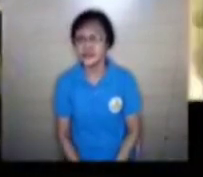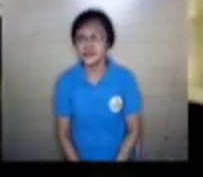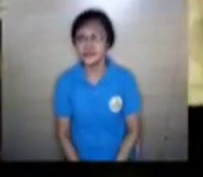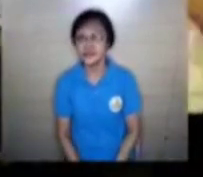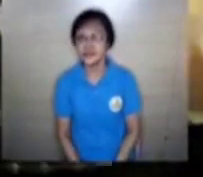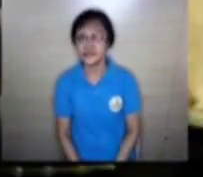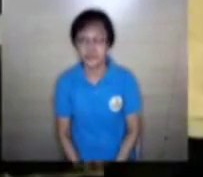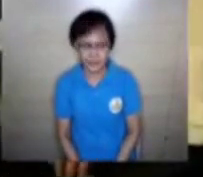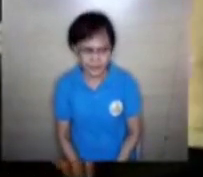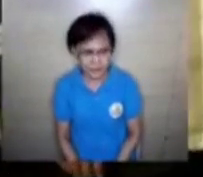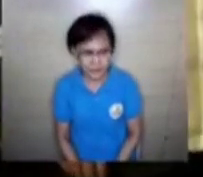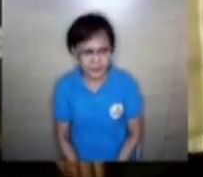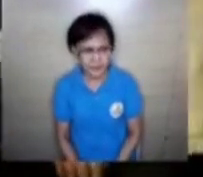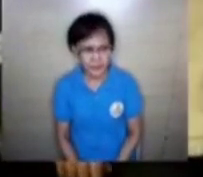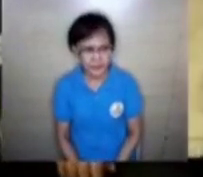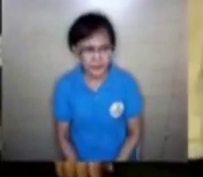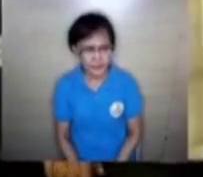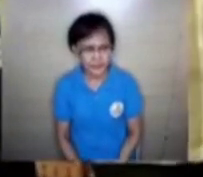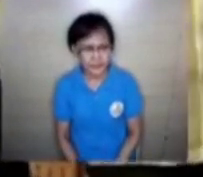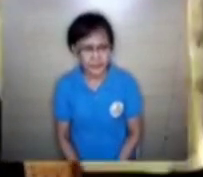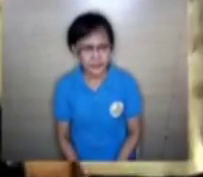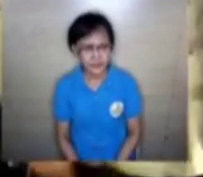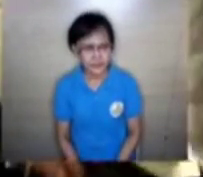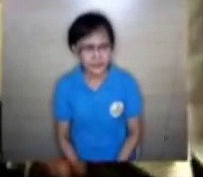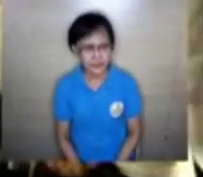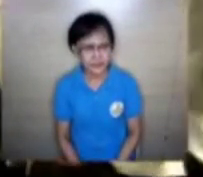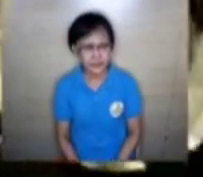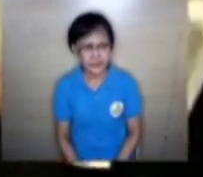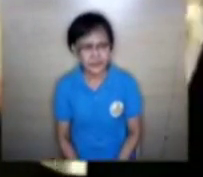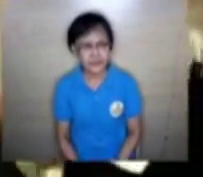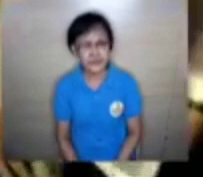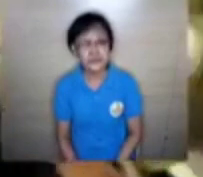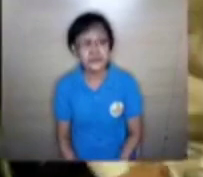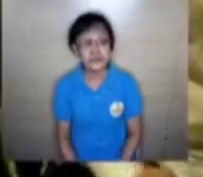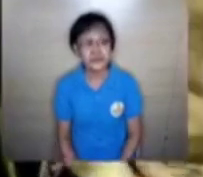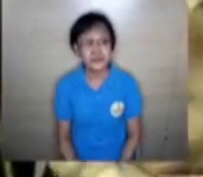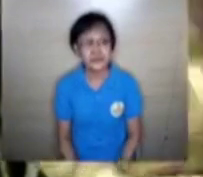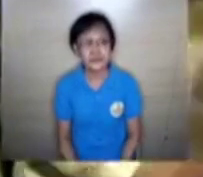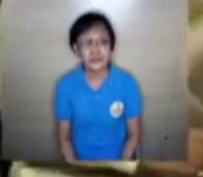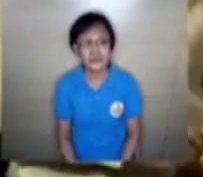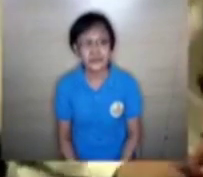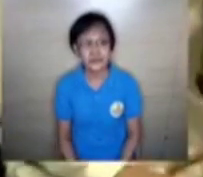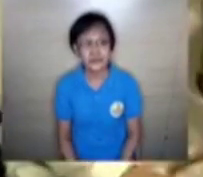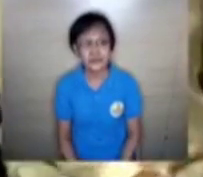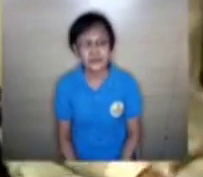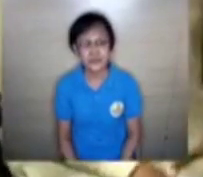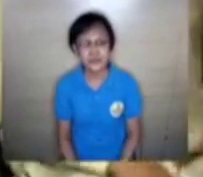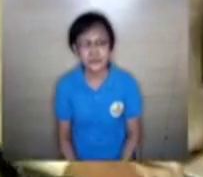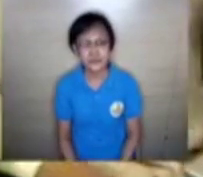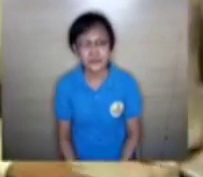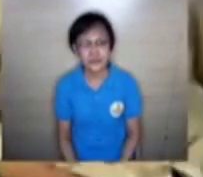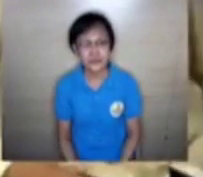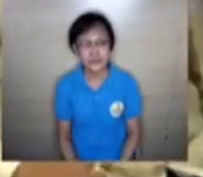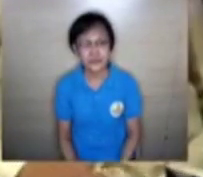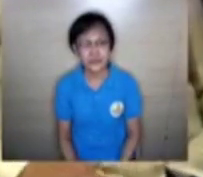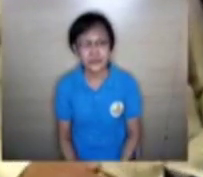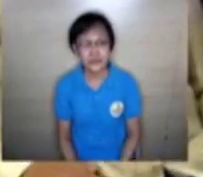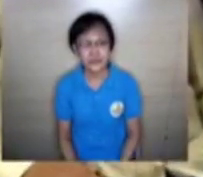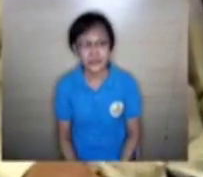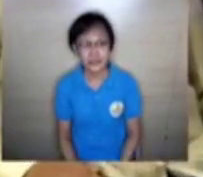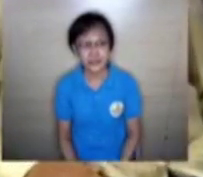Dinig ko ba ako?